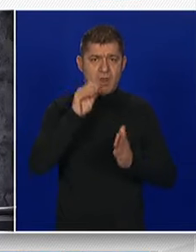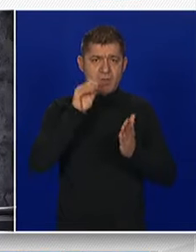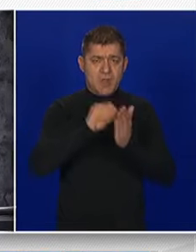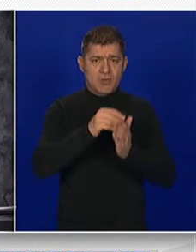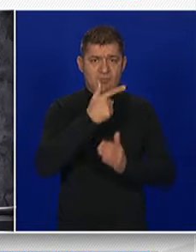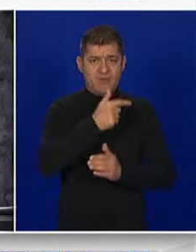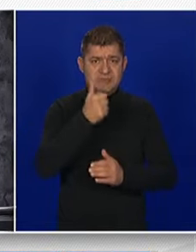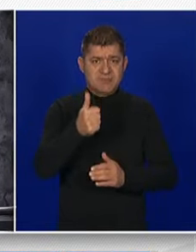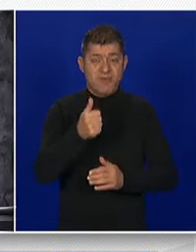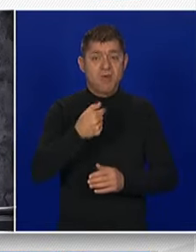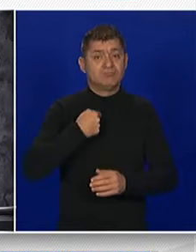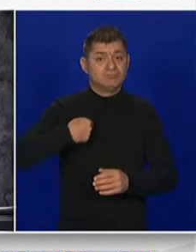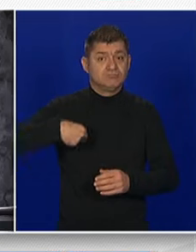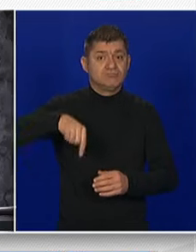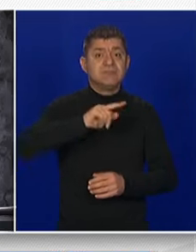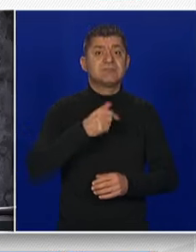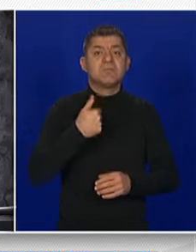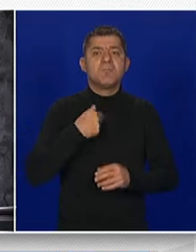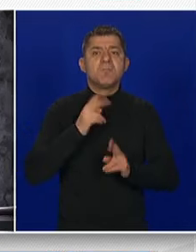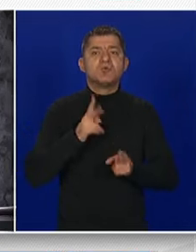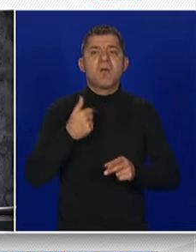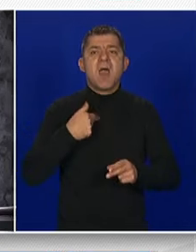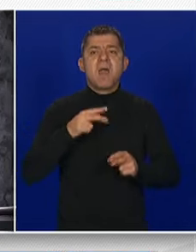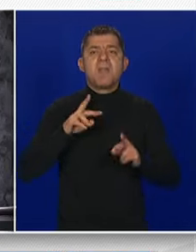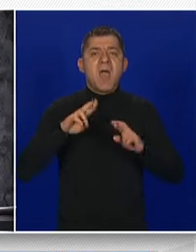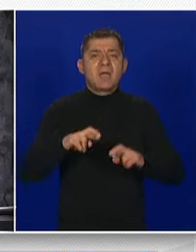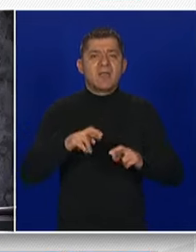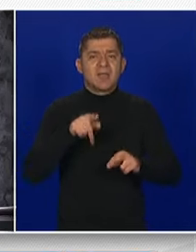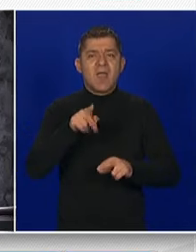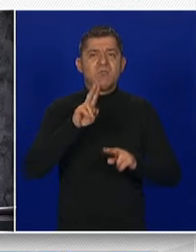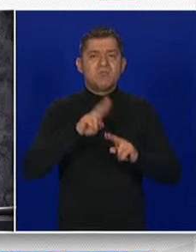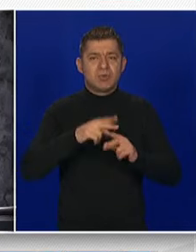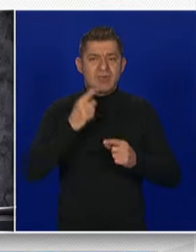Mi se svi skupa možemo nadati da će situacija